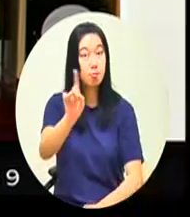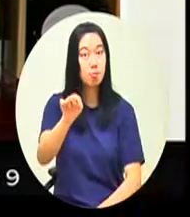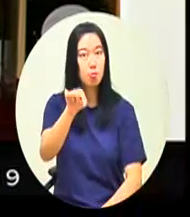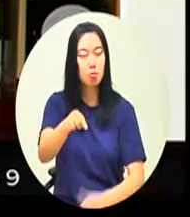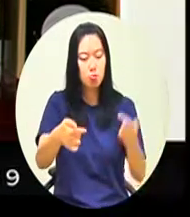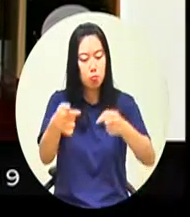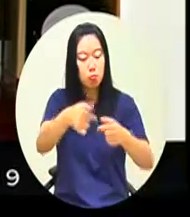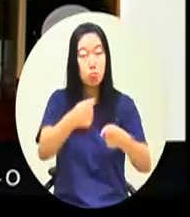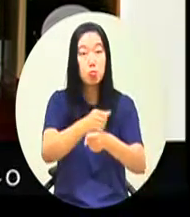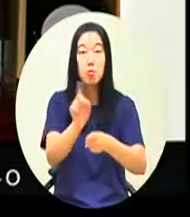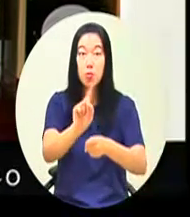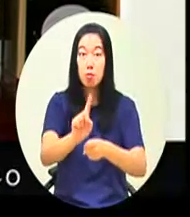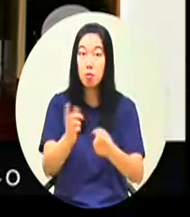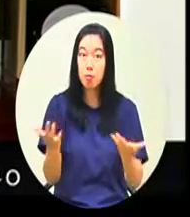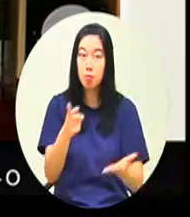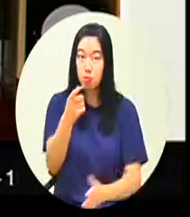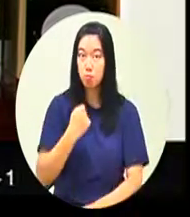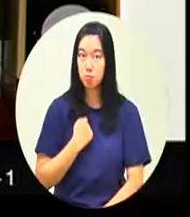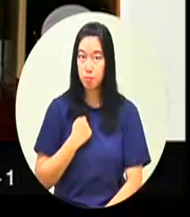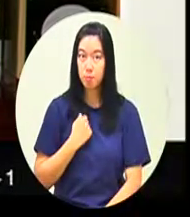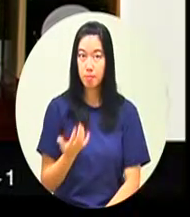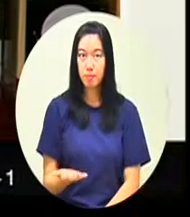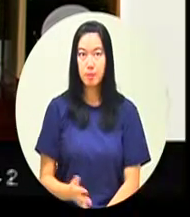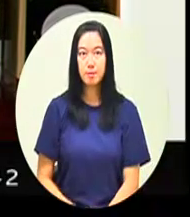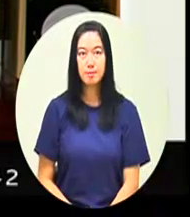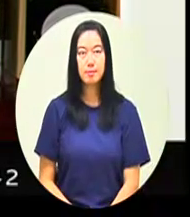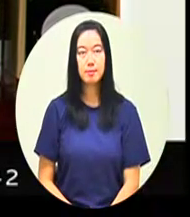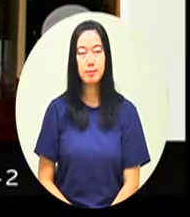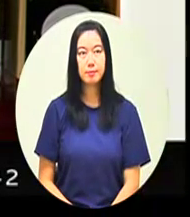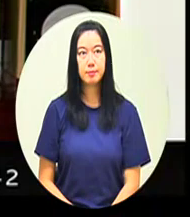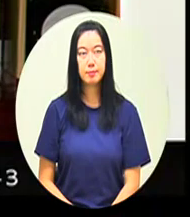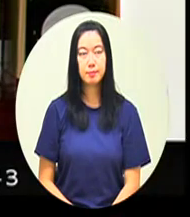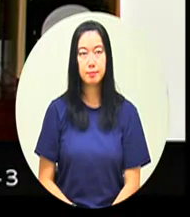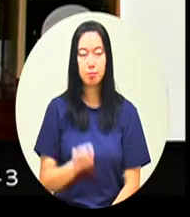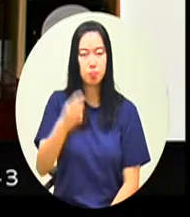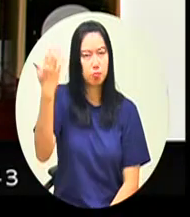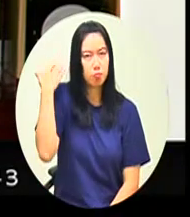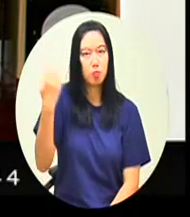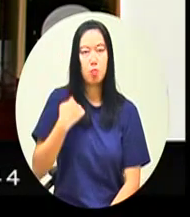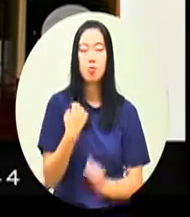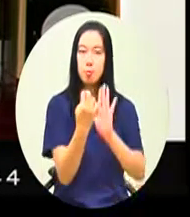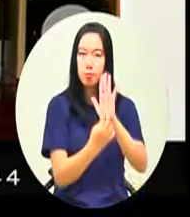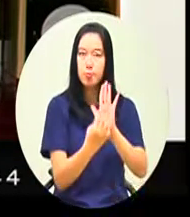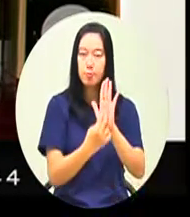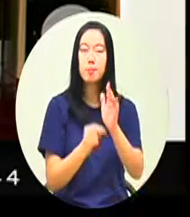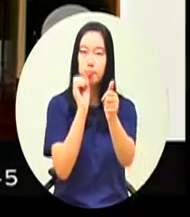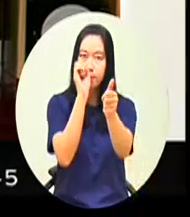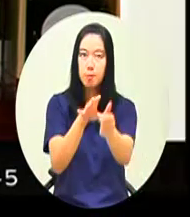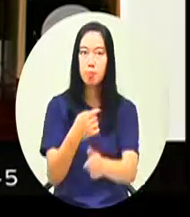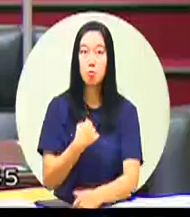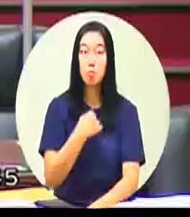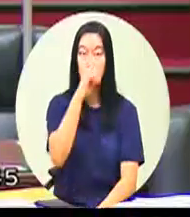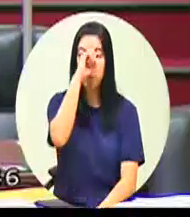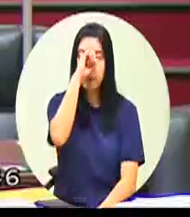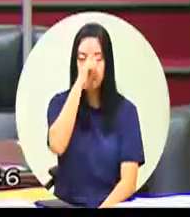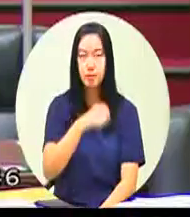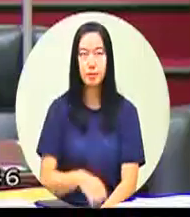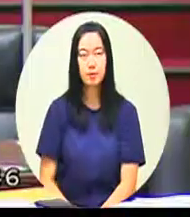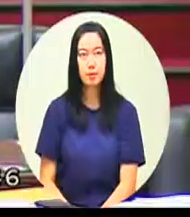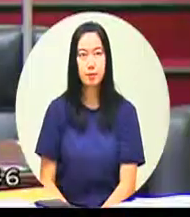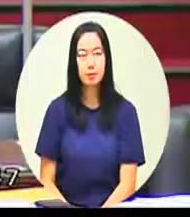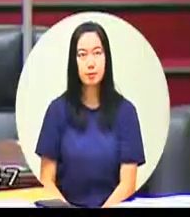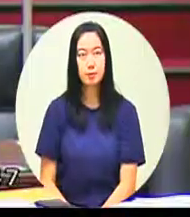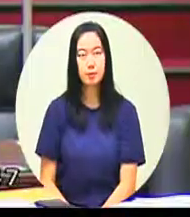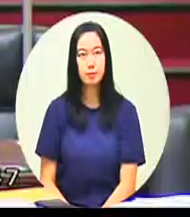我不晓得大家晓不晓得哈？我过去，我都一直强调，我希望我们能